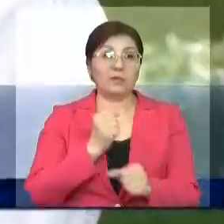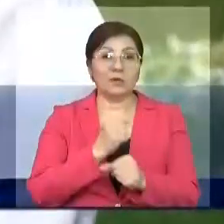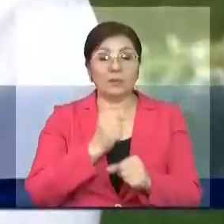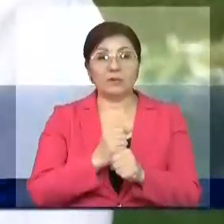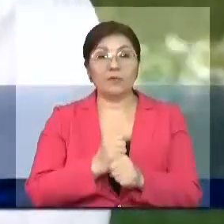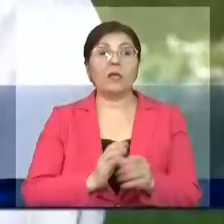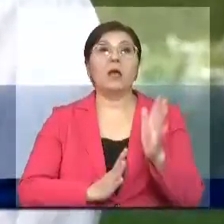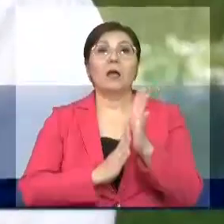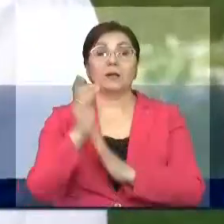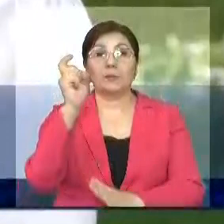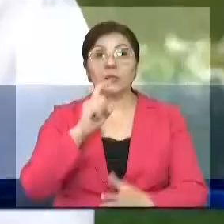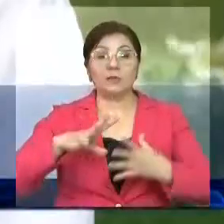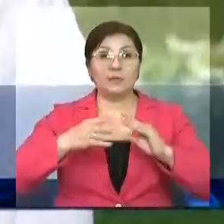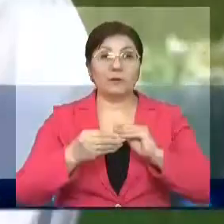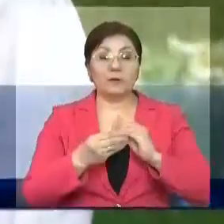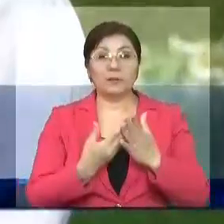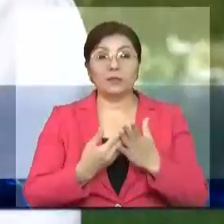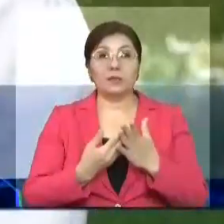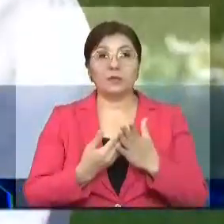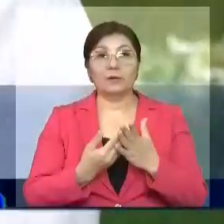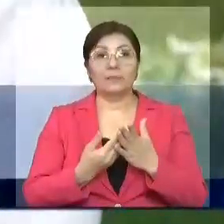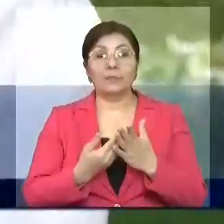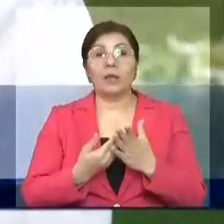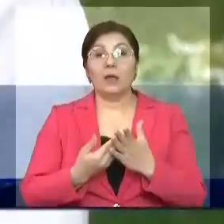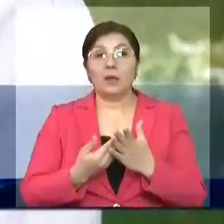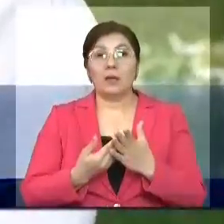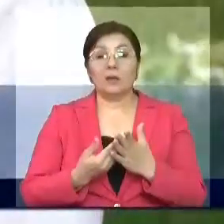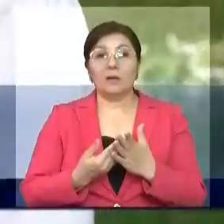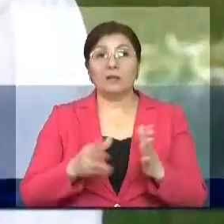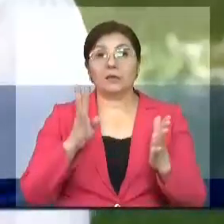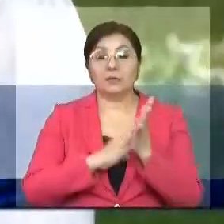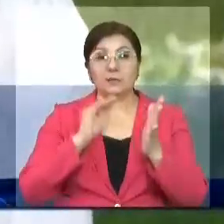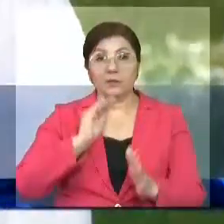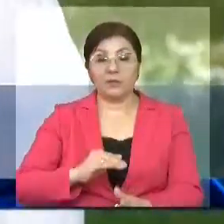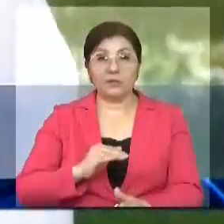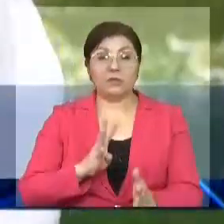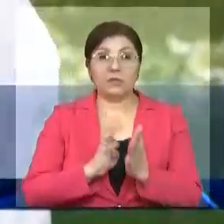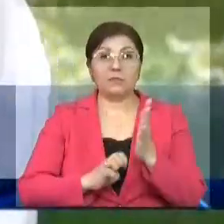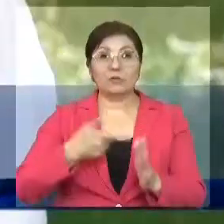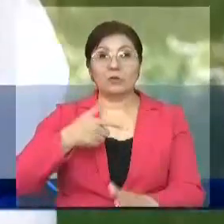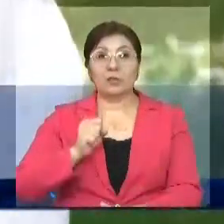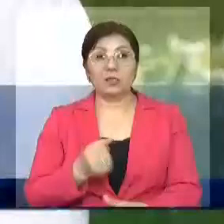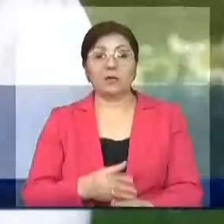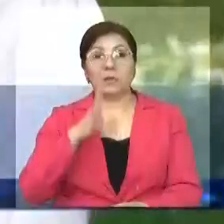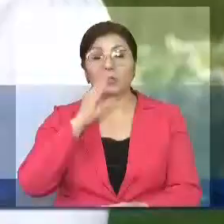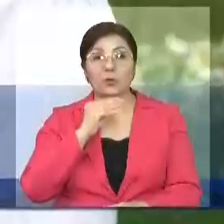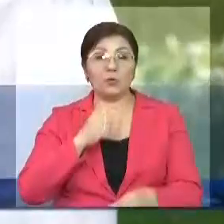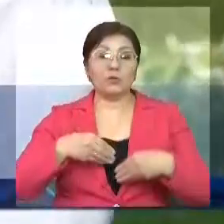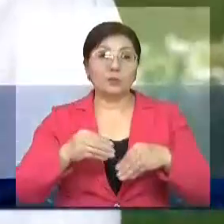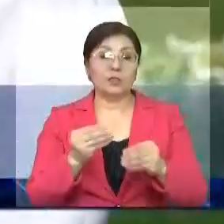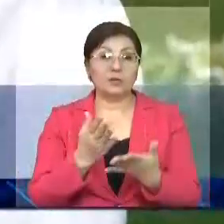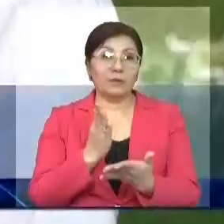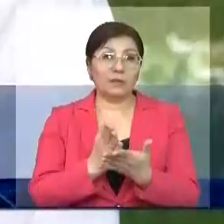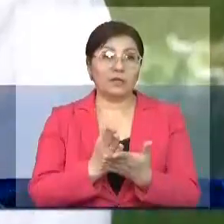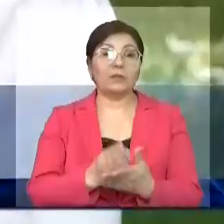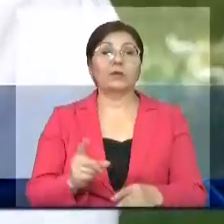в растениеводстве. Общие земельные наделы, отведенные под это направление, превышают 9900 гектаров. Они успешно осваивают имеющиеся